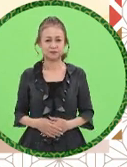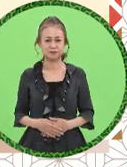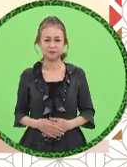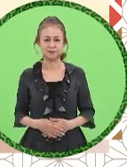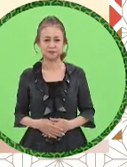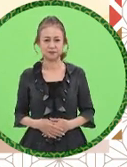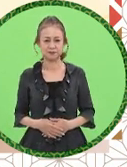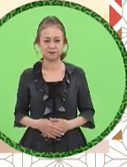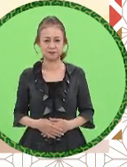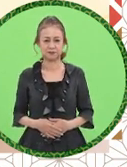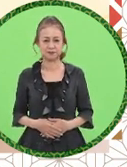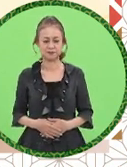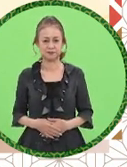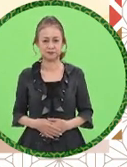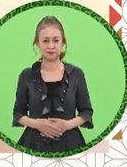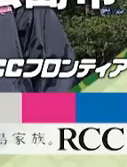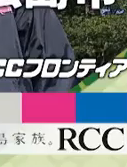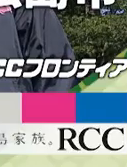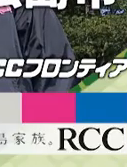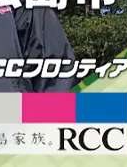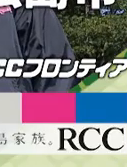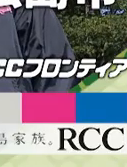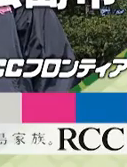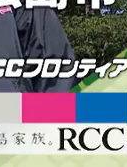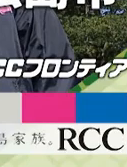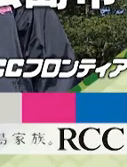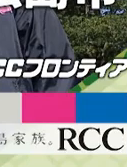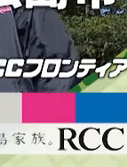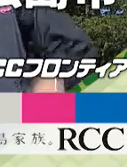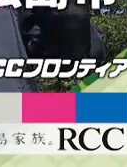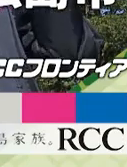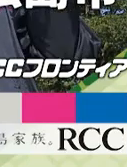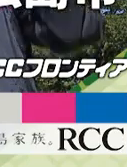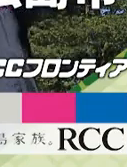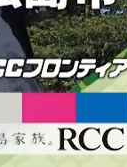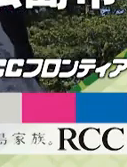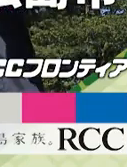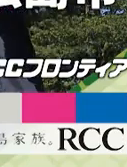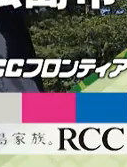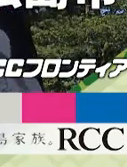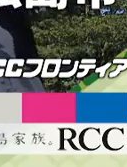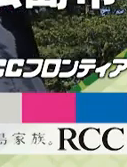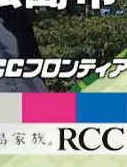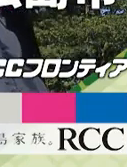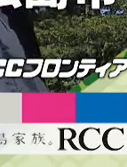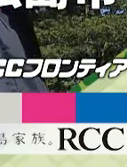ページからご応募ください。 200万一新。 おー。